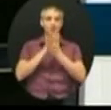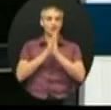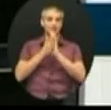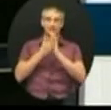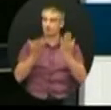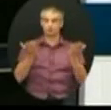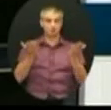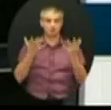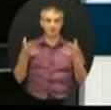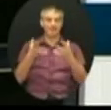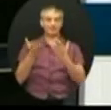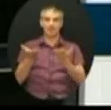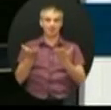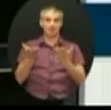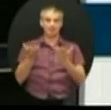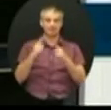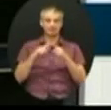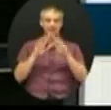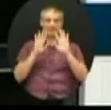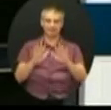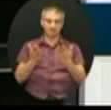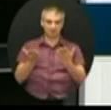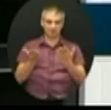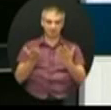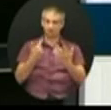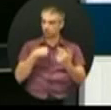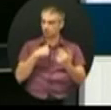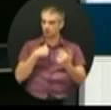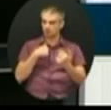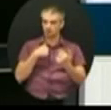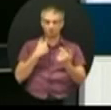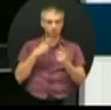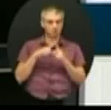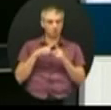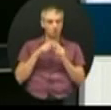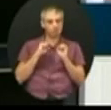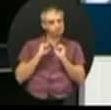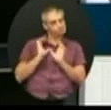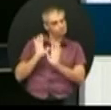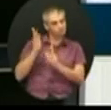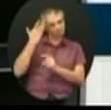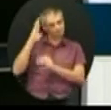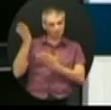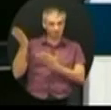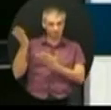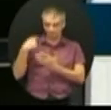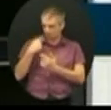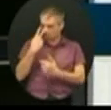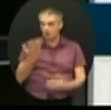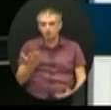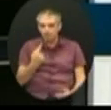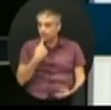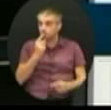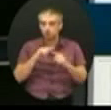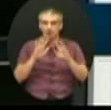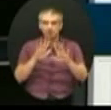להיות לחברה גזענית. על כך שאנחנו גם מתקרנפים ורואים ביטויים